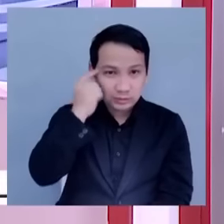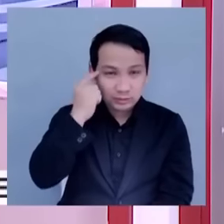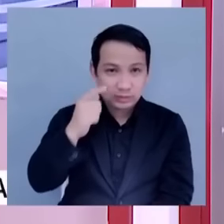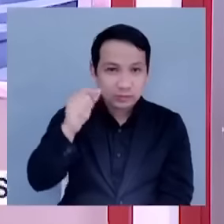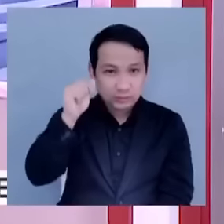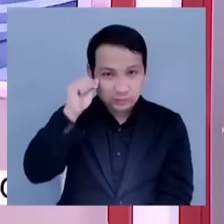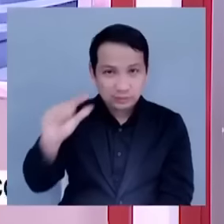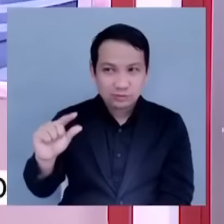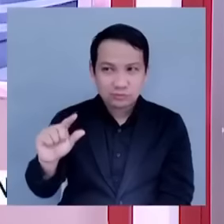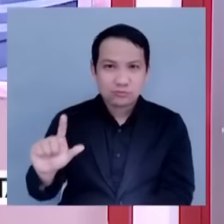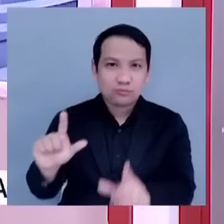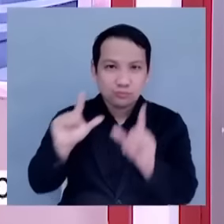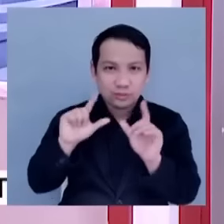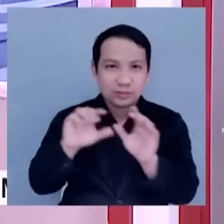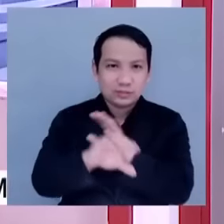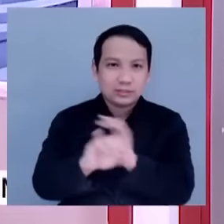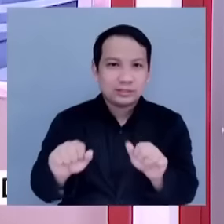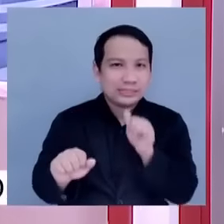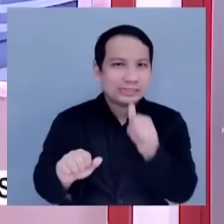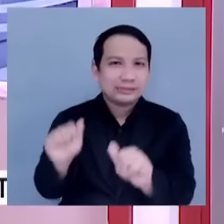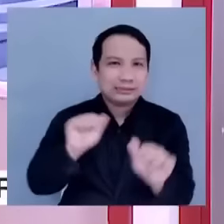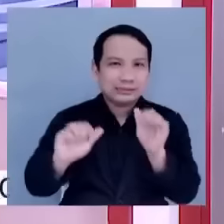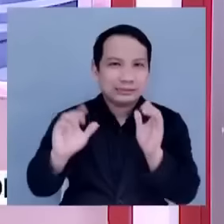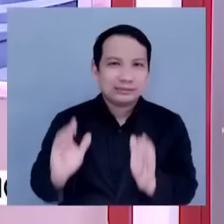criminal, not a celebrity.